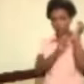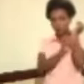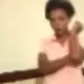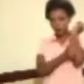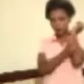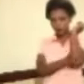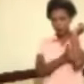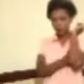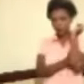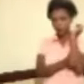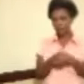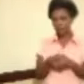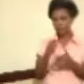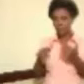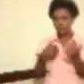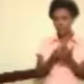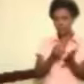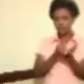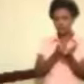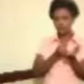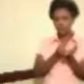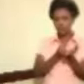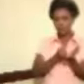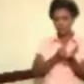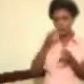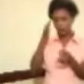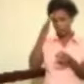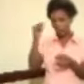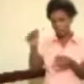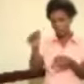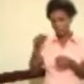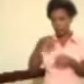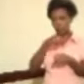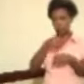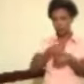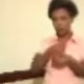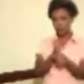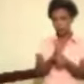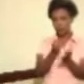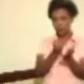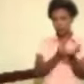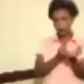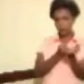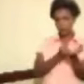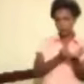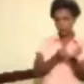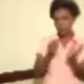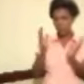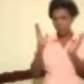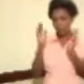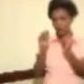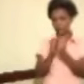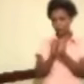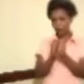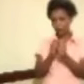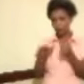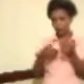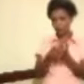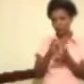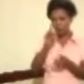riz qui produit dans la Tibonite, c'est rat qui mange. Qui donc, parallèlement à la production du riz, il faut que